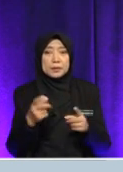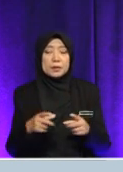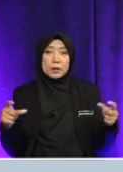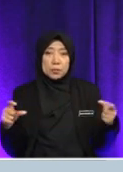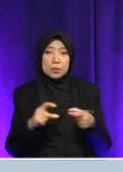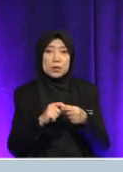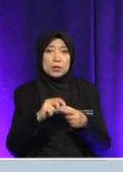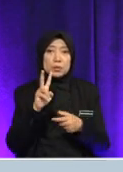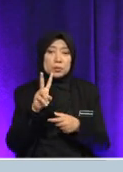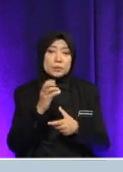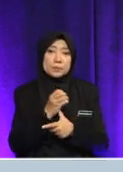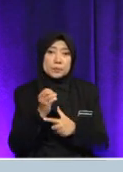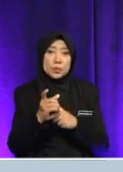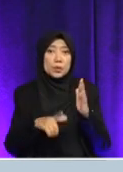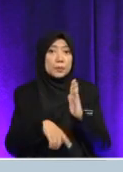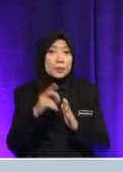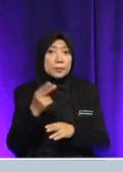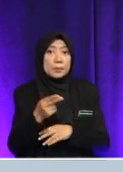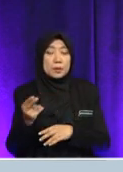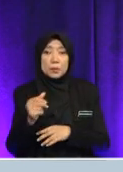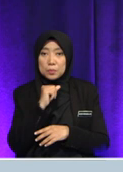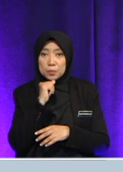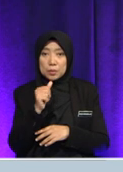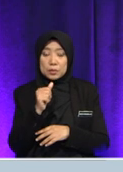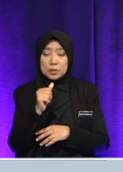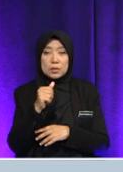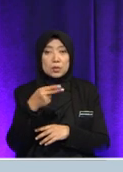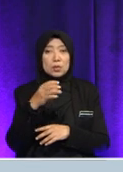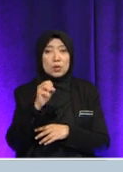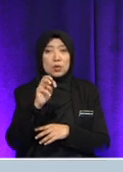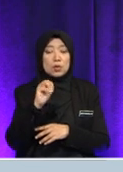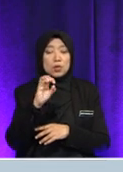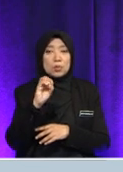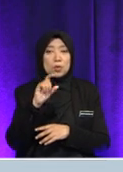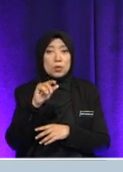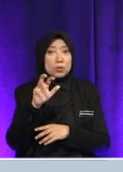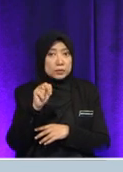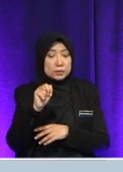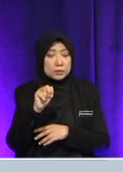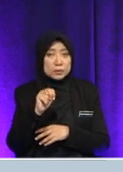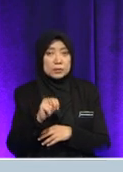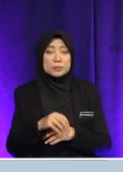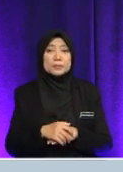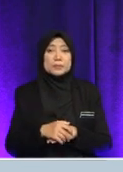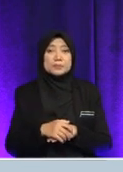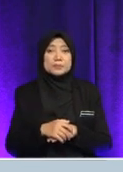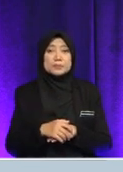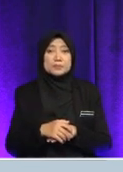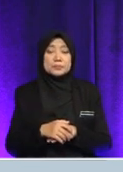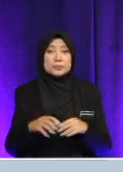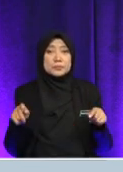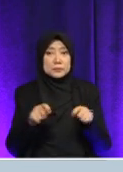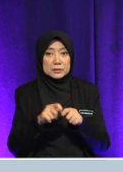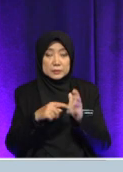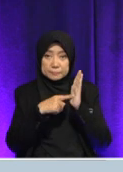Duo atau lebih bahan yang bukan homogen yaitu bahan Metrik dan juga bahan pengukuhan so seperti